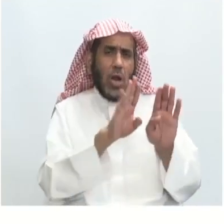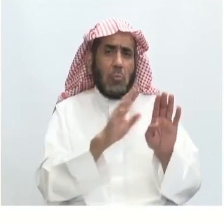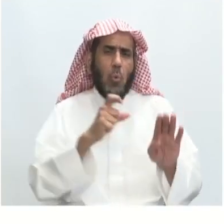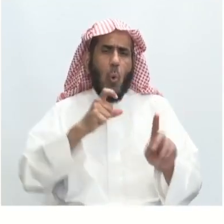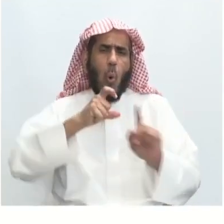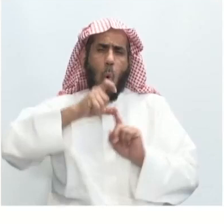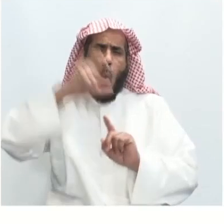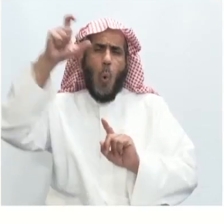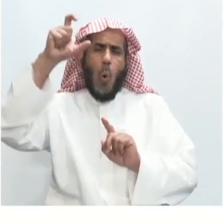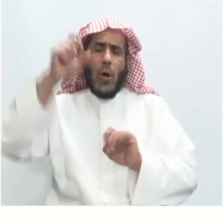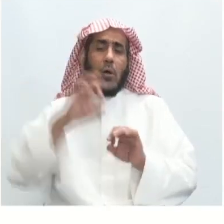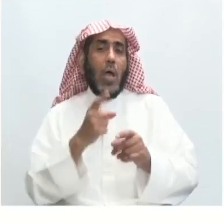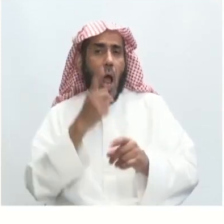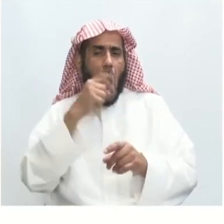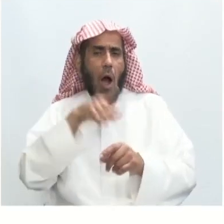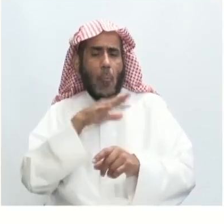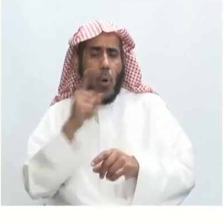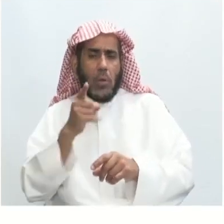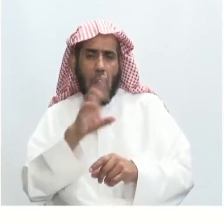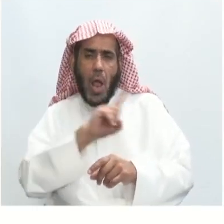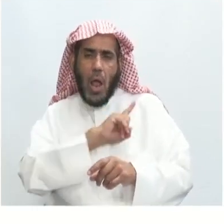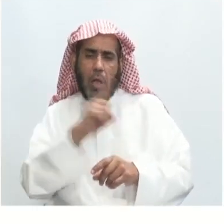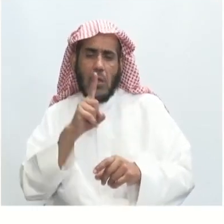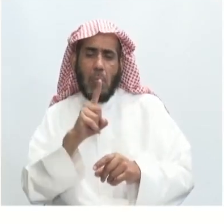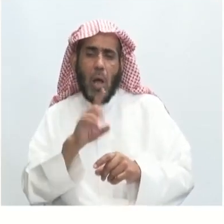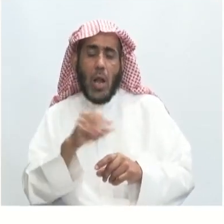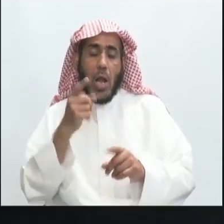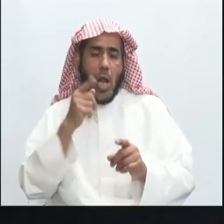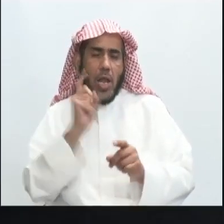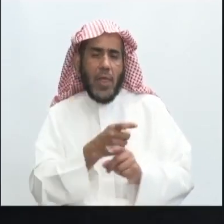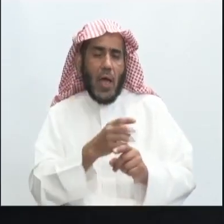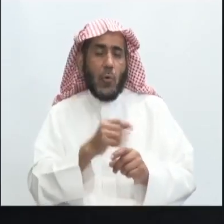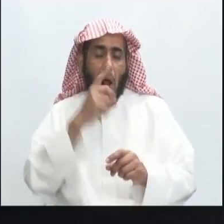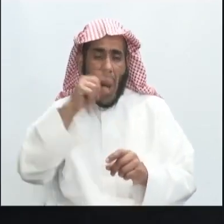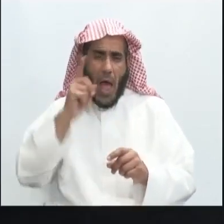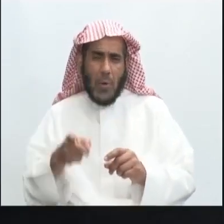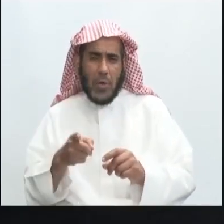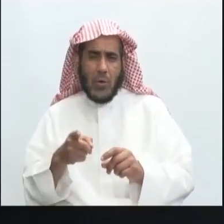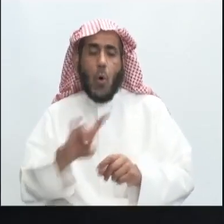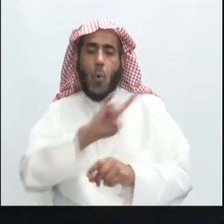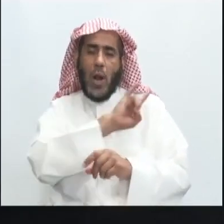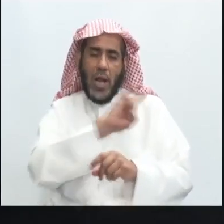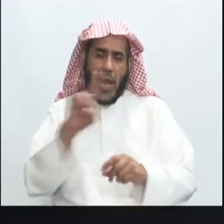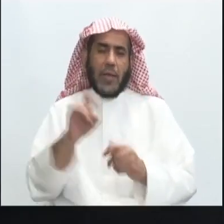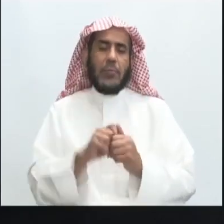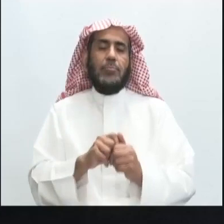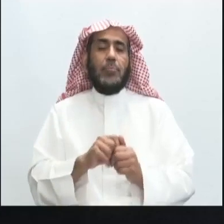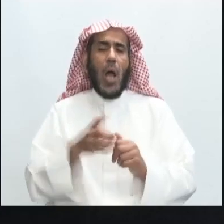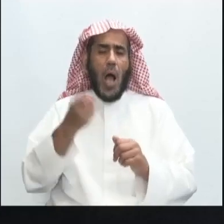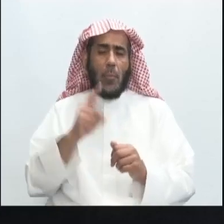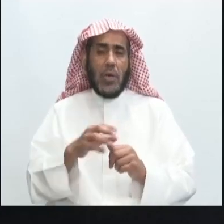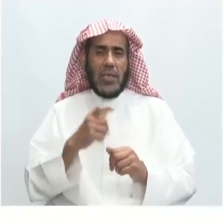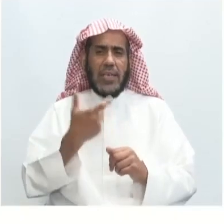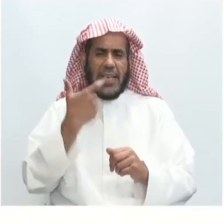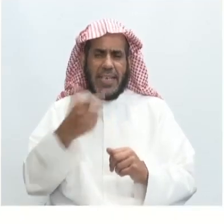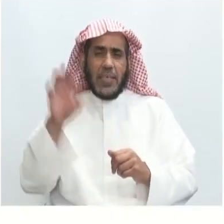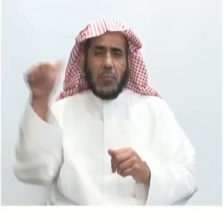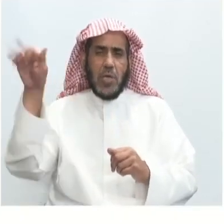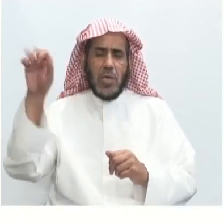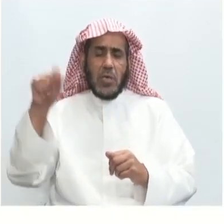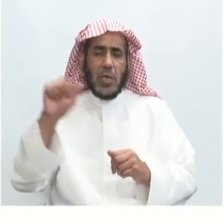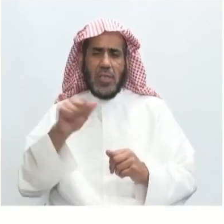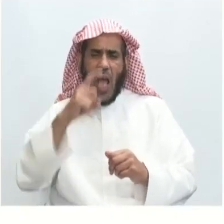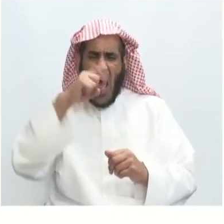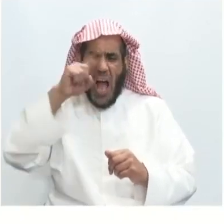وهو هنا يطلب منك عدم حصول الايذاء لاحظ هنا الامر والنهي احرص امر